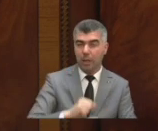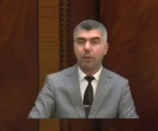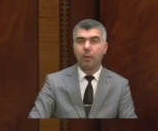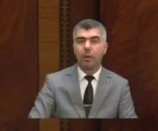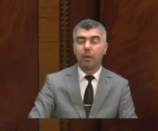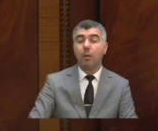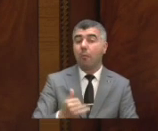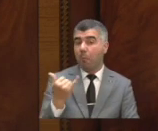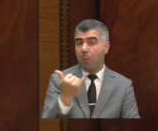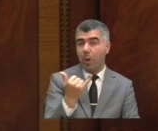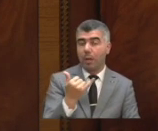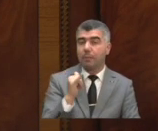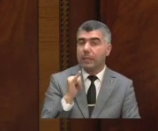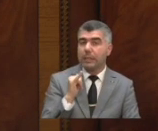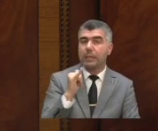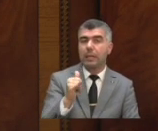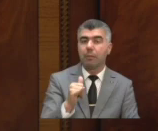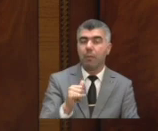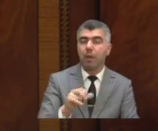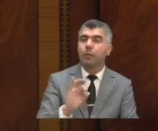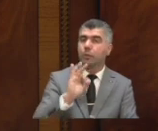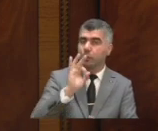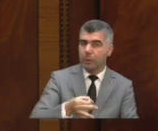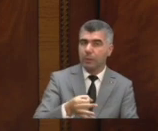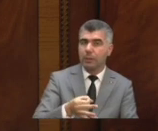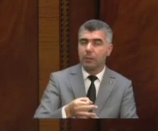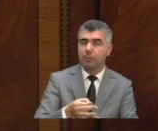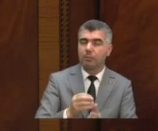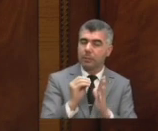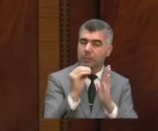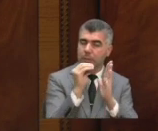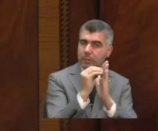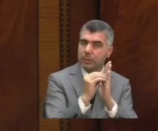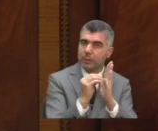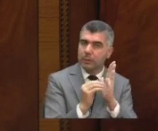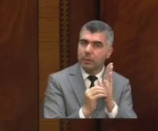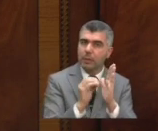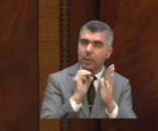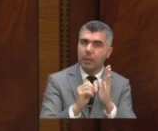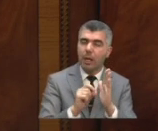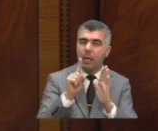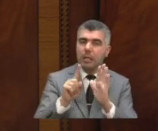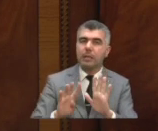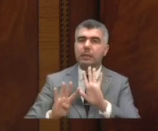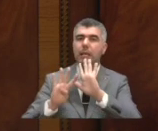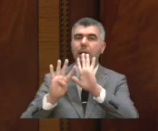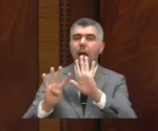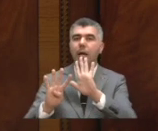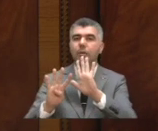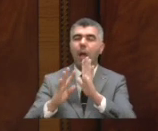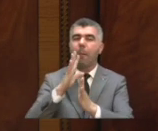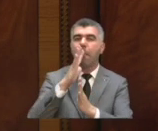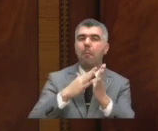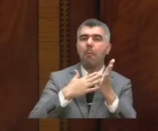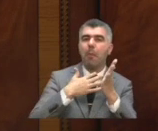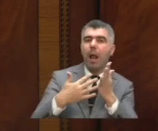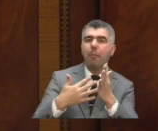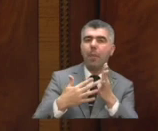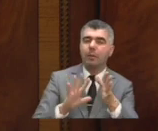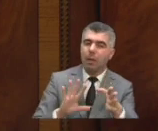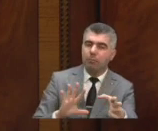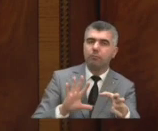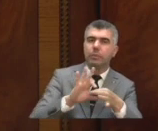من خلال الحرص على تفعيل الالتزامات التي تضمنها 19 عقد برنامج تم التوقيع